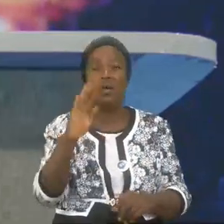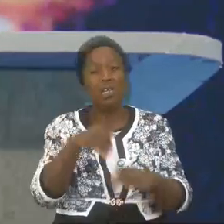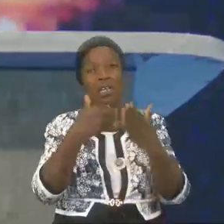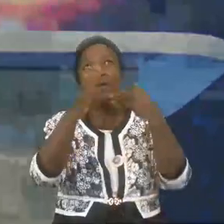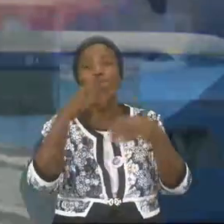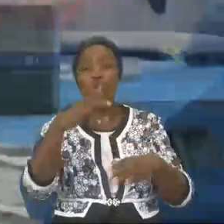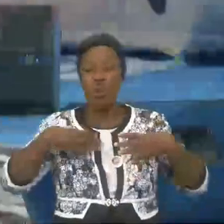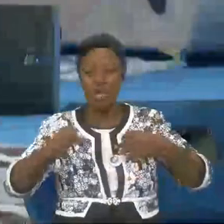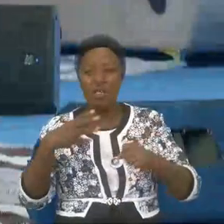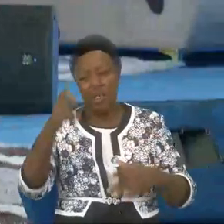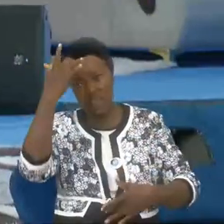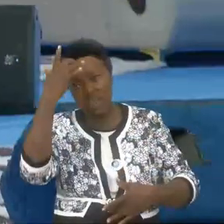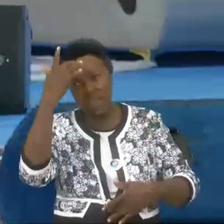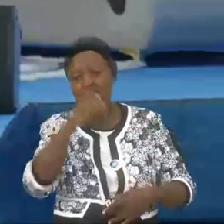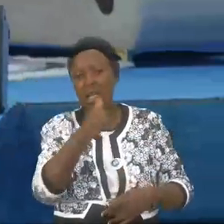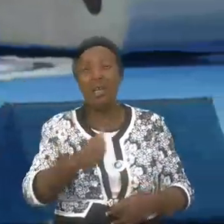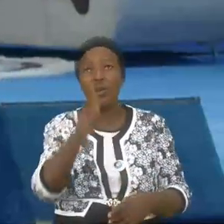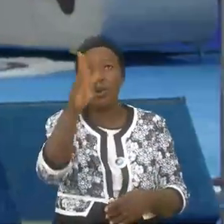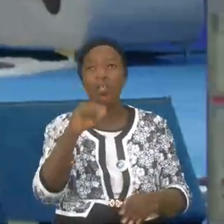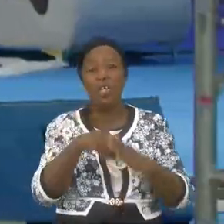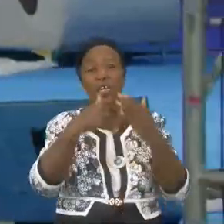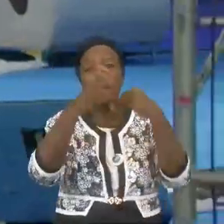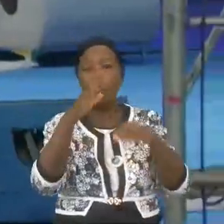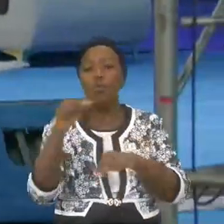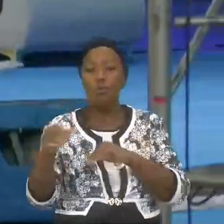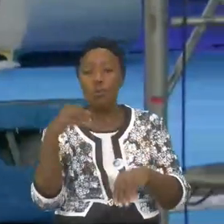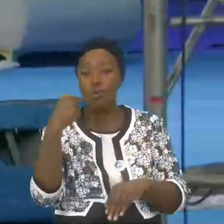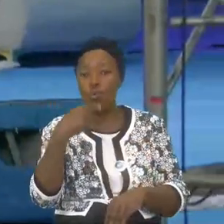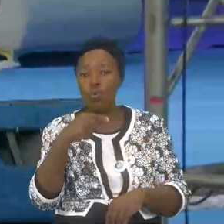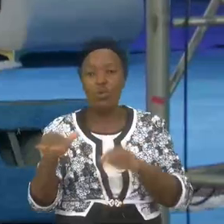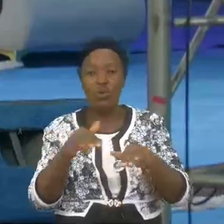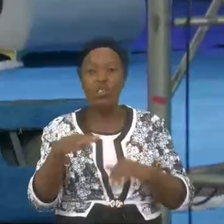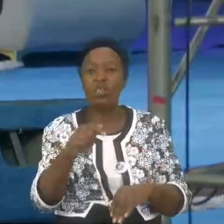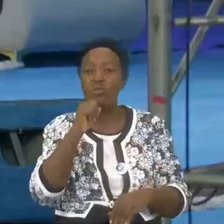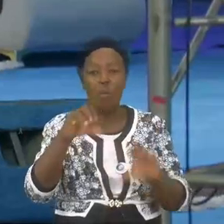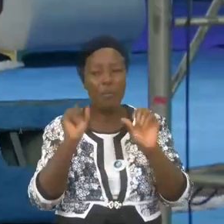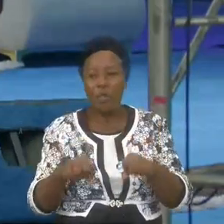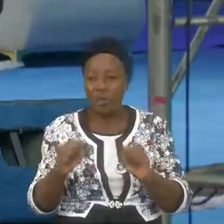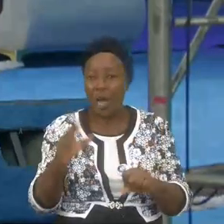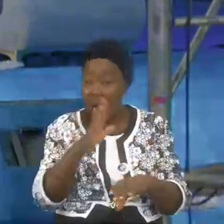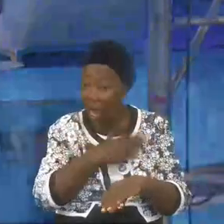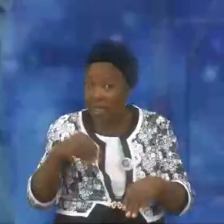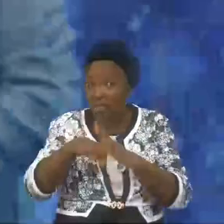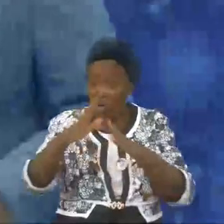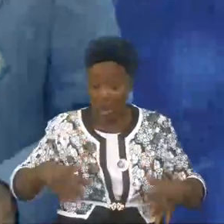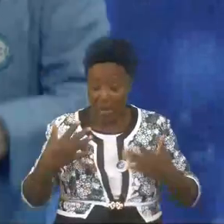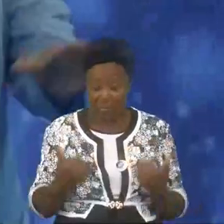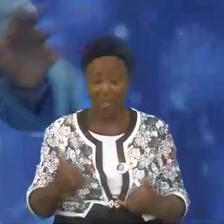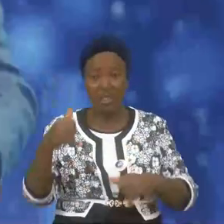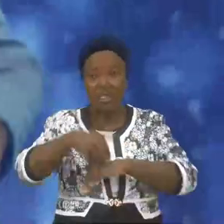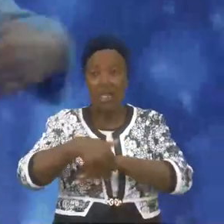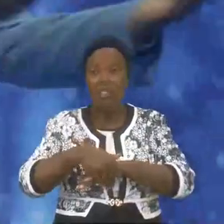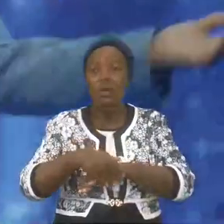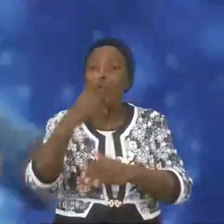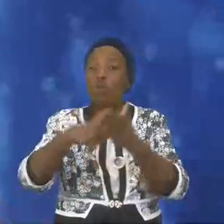ciel qui guérit les malades. Il y a un Dieu au ciel qui fait l'impossible. Et dans ta vie ce soir,